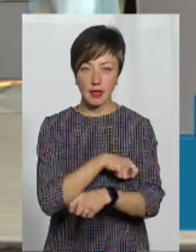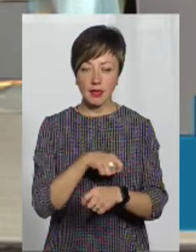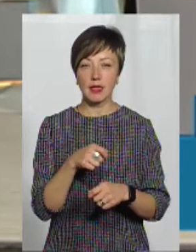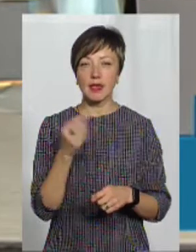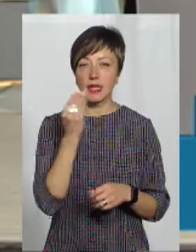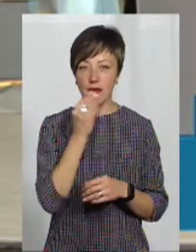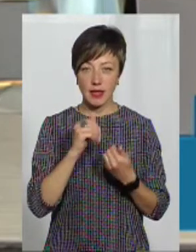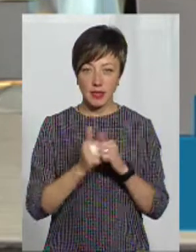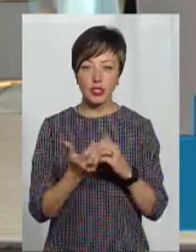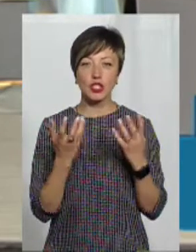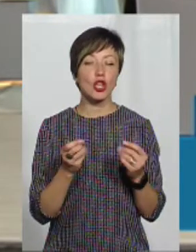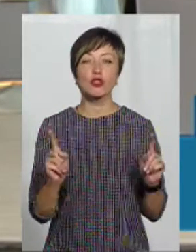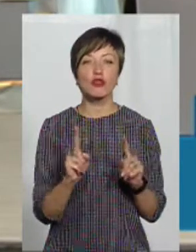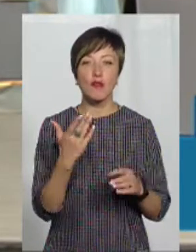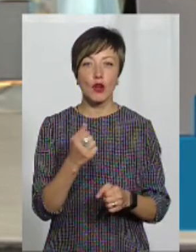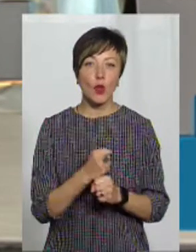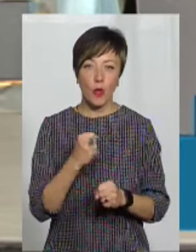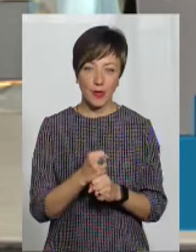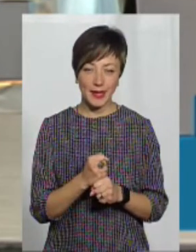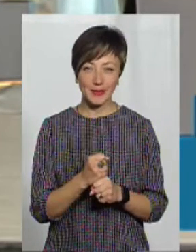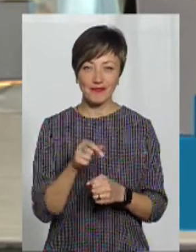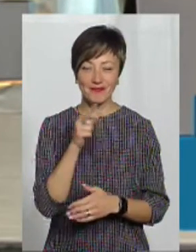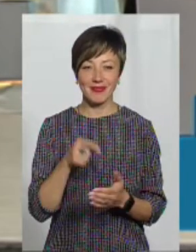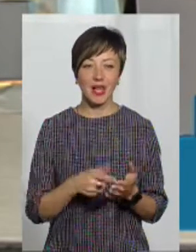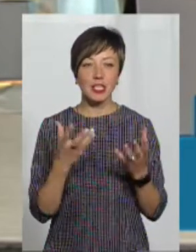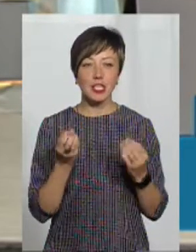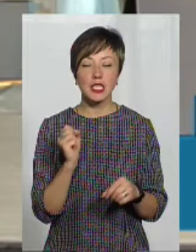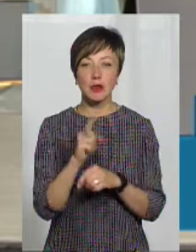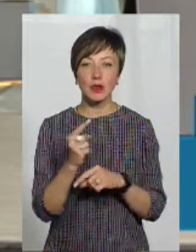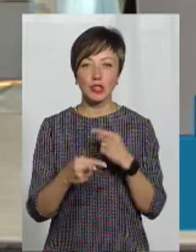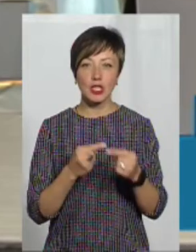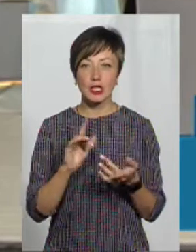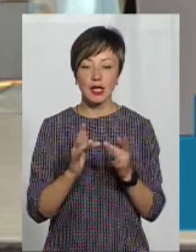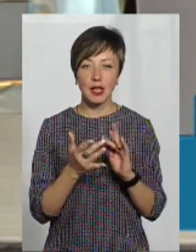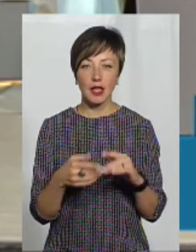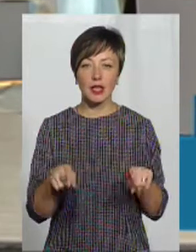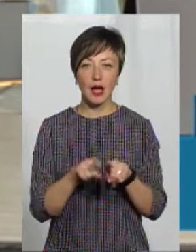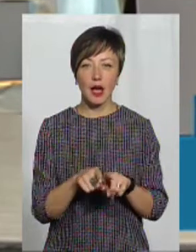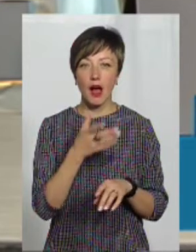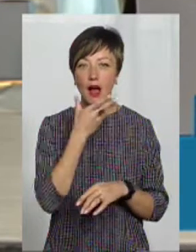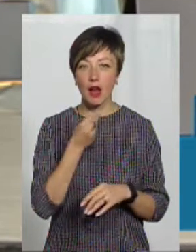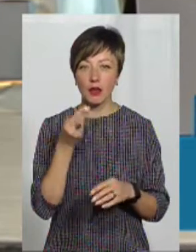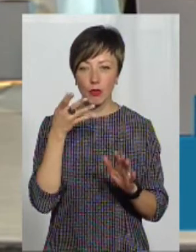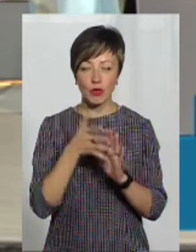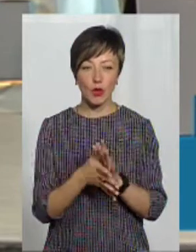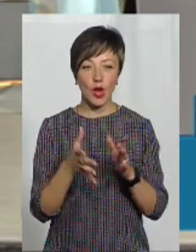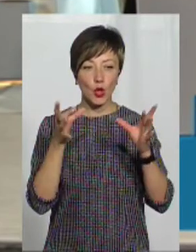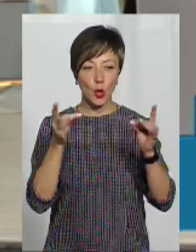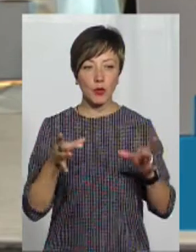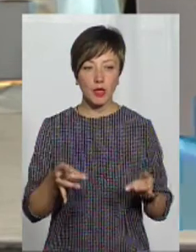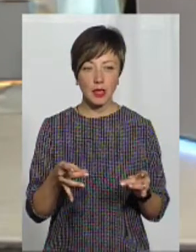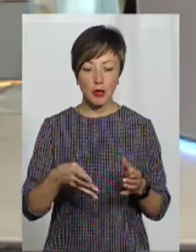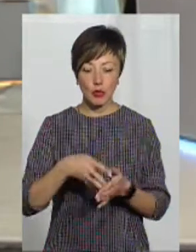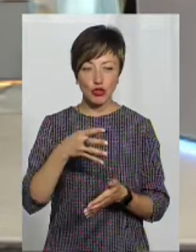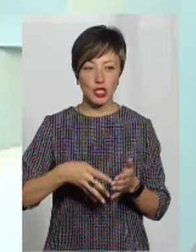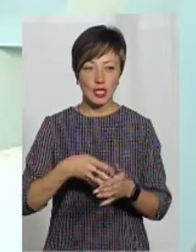вологих серветок. Да. Ще що ви робите для того, щоб допомогти? Ще я замовила через інтернет такі дуже гарні прозорі торбинки, які